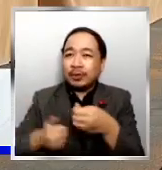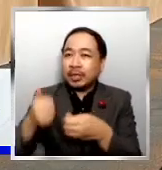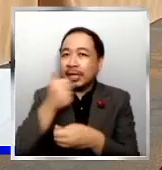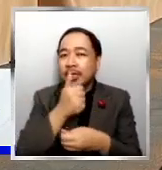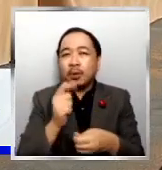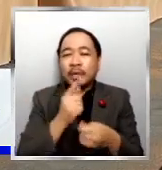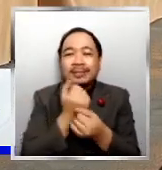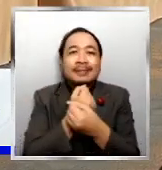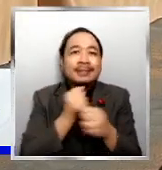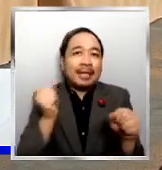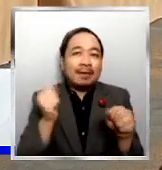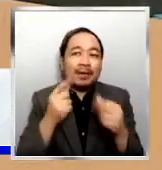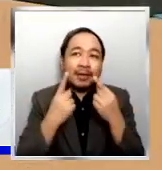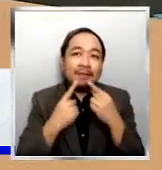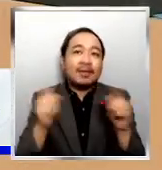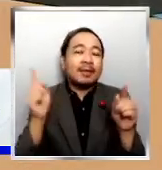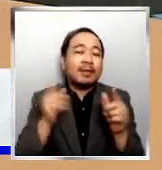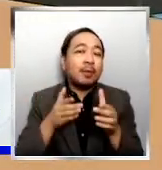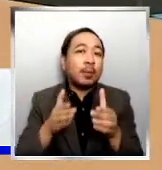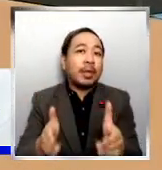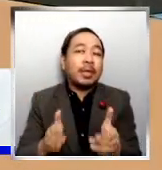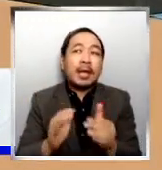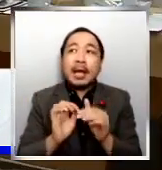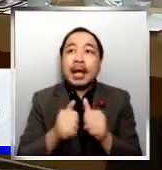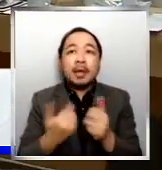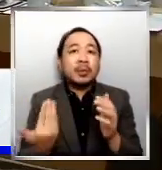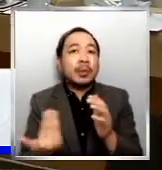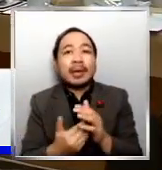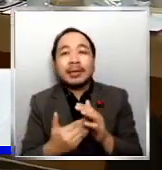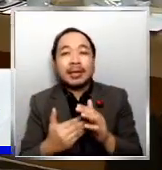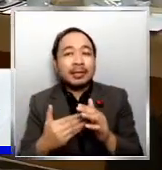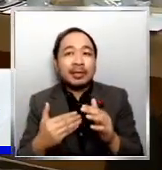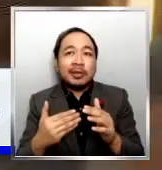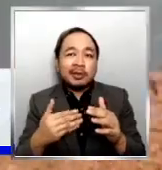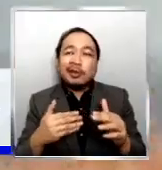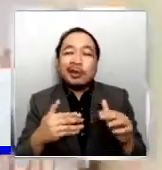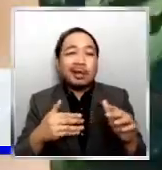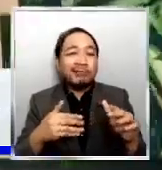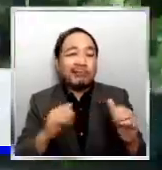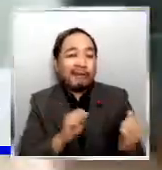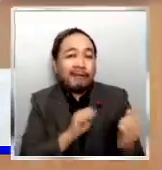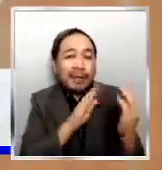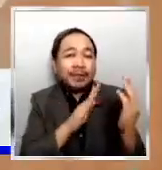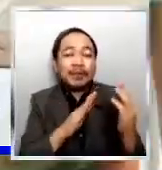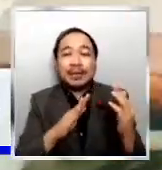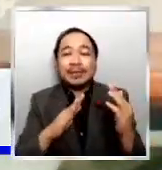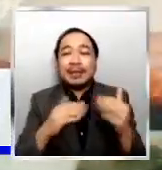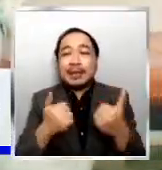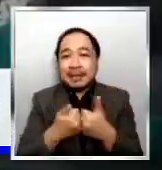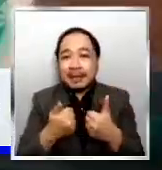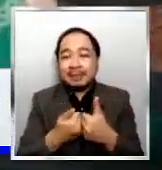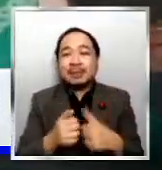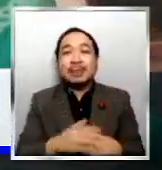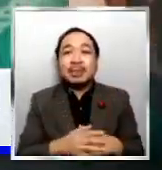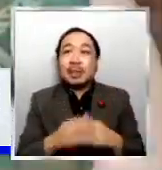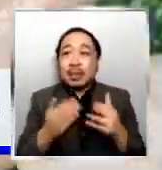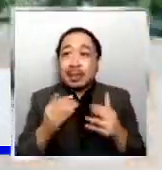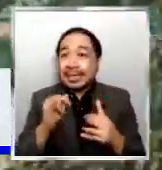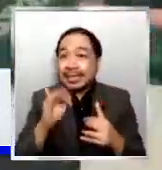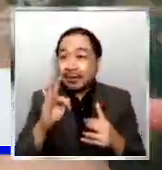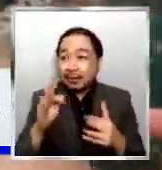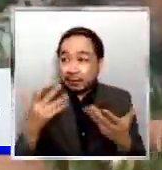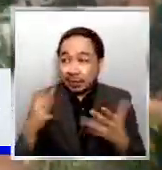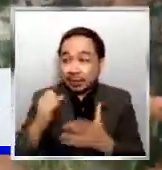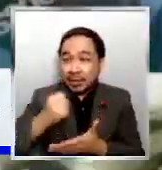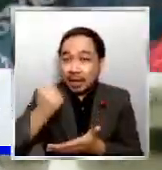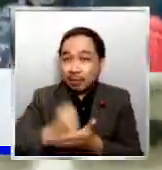at epektibong paraan para maibalik ang live games ng mga sporting events. Gagawin lamang ito kapag may pahintulot mula sa policy